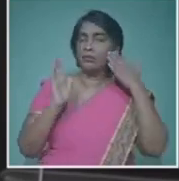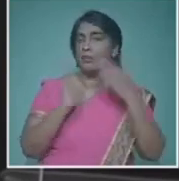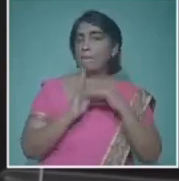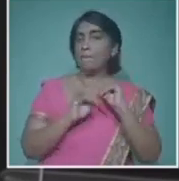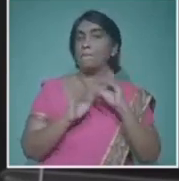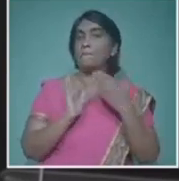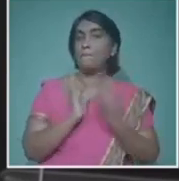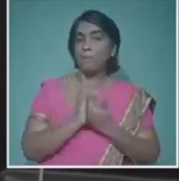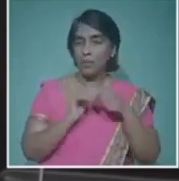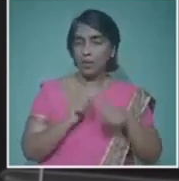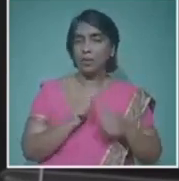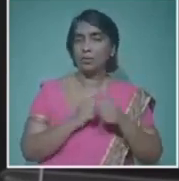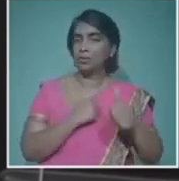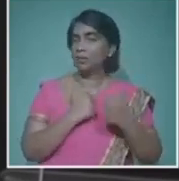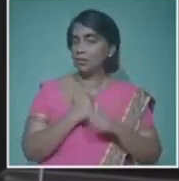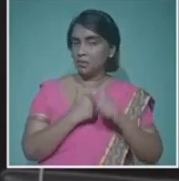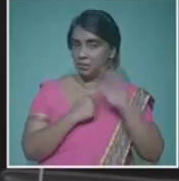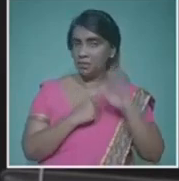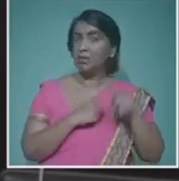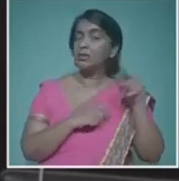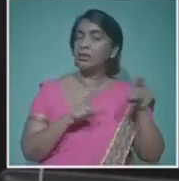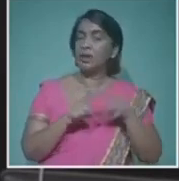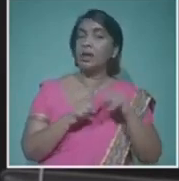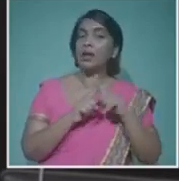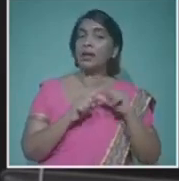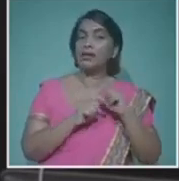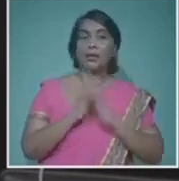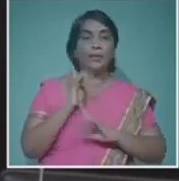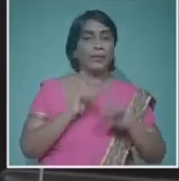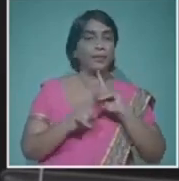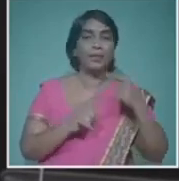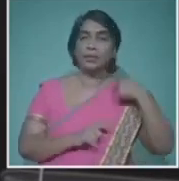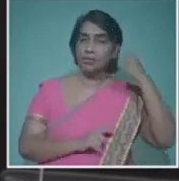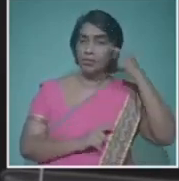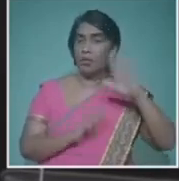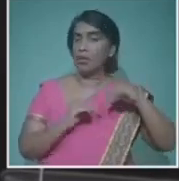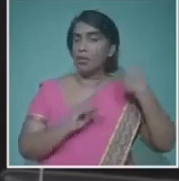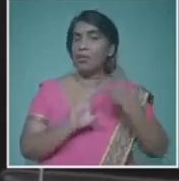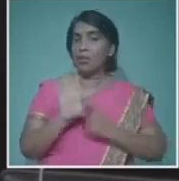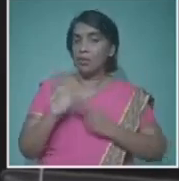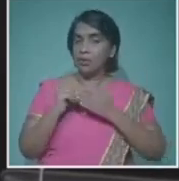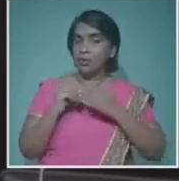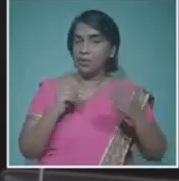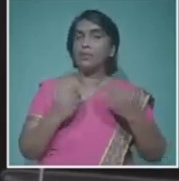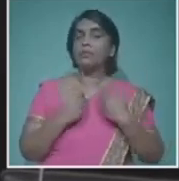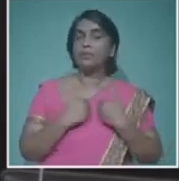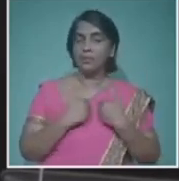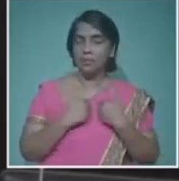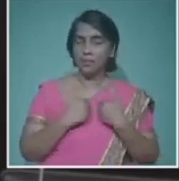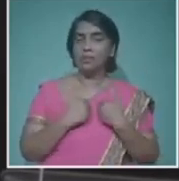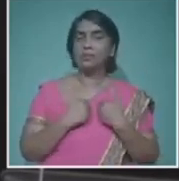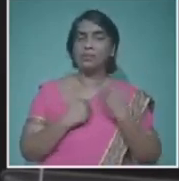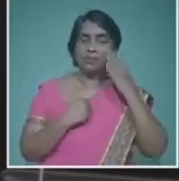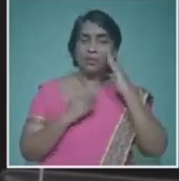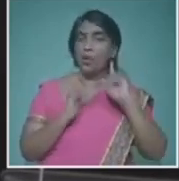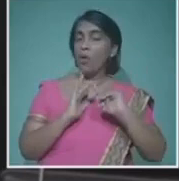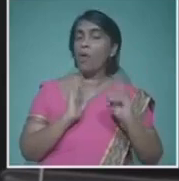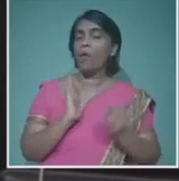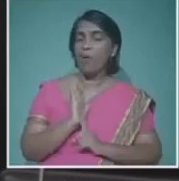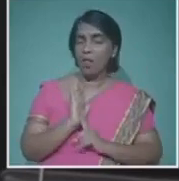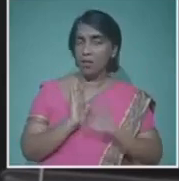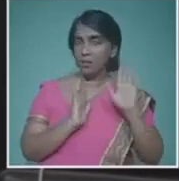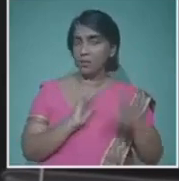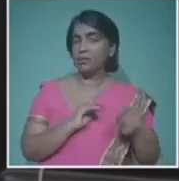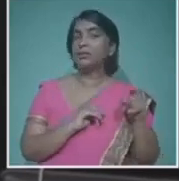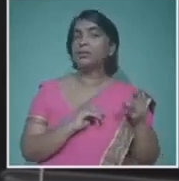එකක් අද නිර්මාණය කරමින් පවතිනවා. ඒ වගේම අධ්‍යාපන අමාත්‍යාංශය බලාපොරොත්තු වෙනවා ලබන වර්ෂයේ ඉඳලා අපි සාමාන්‍ය පෙළ සඳහා